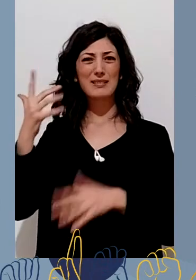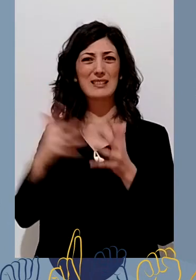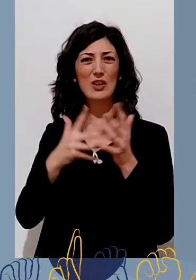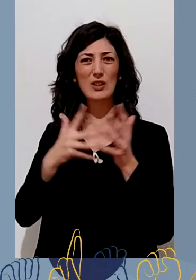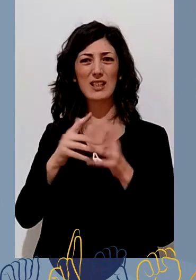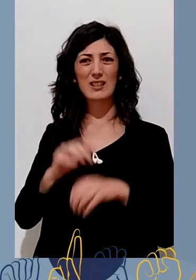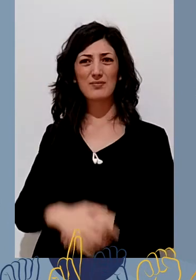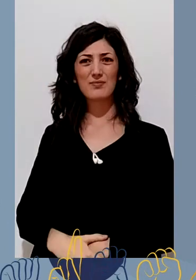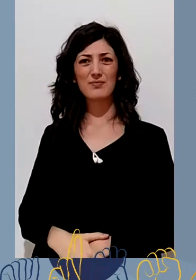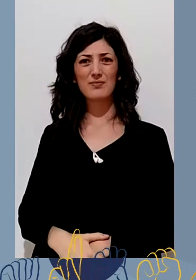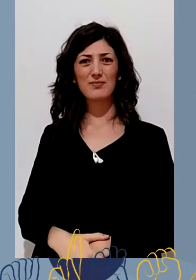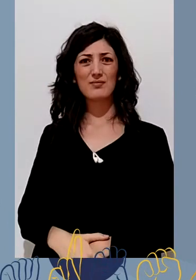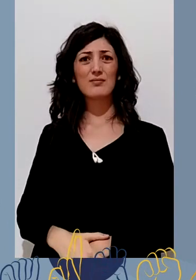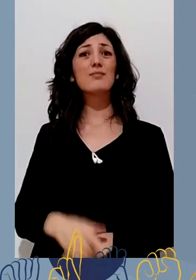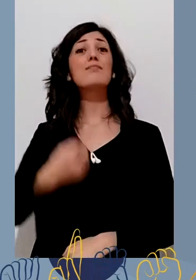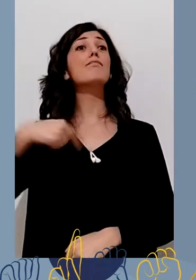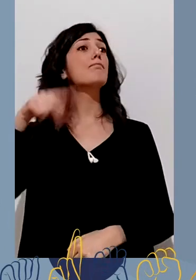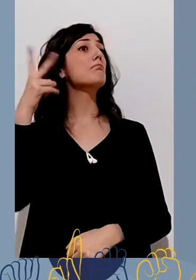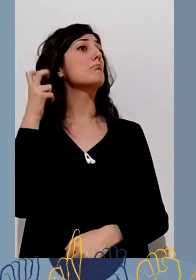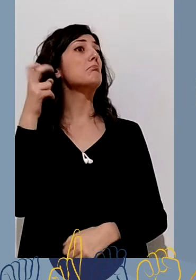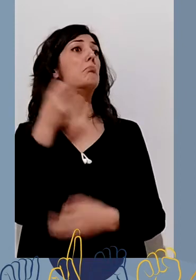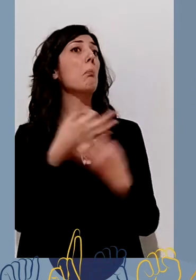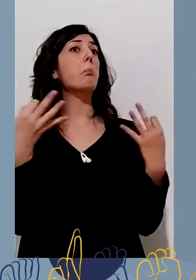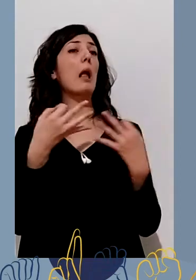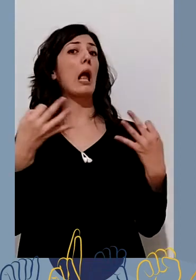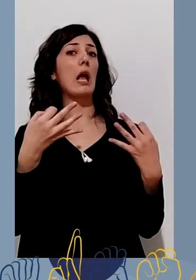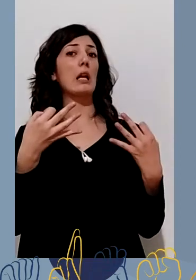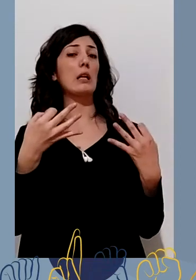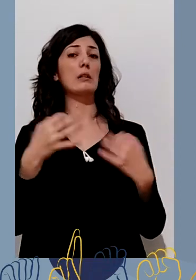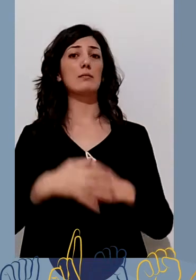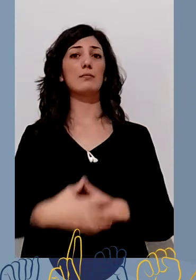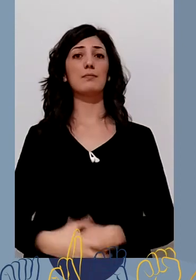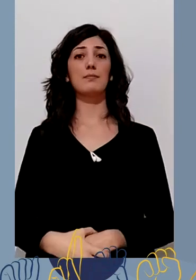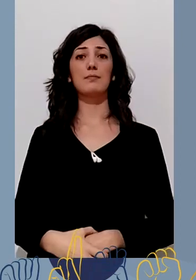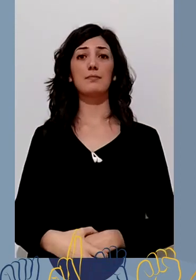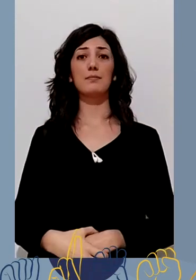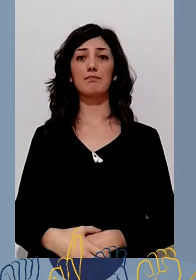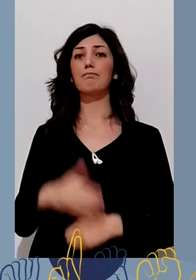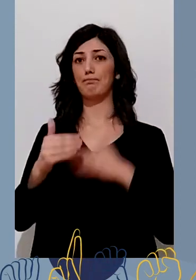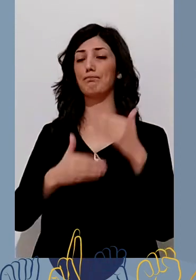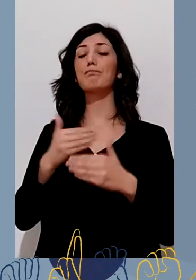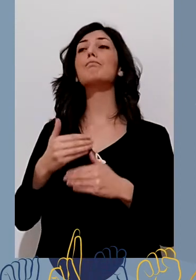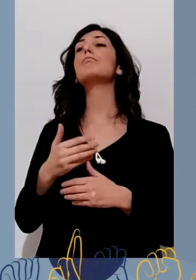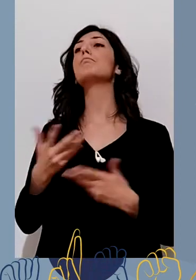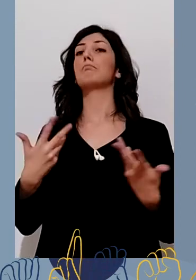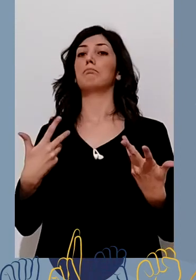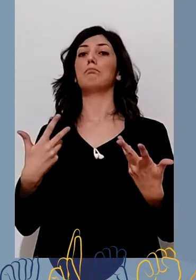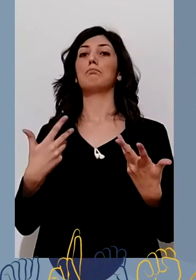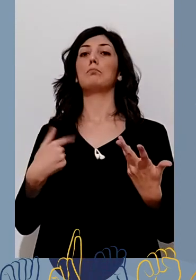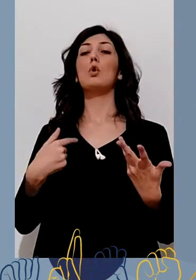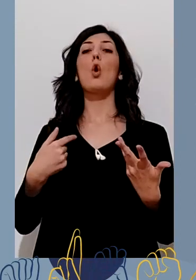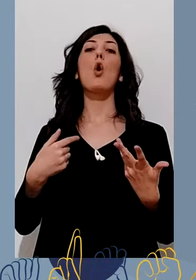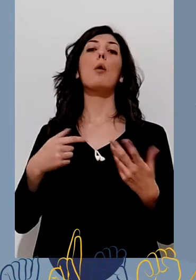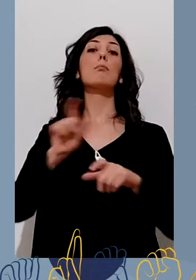Noi sentiamo perfettamente. Sì. Allora, come stavo dicendo, io sono un figlio di persone sorde e quindi